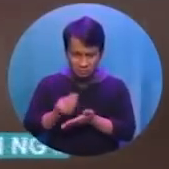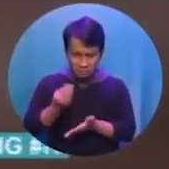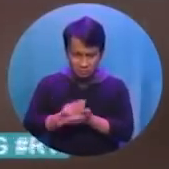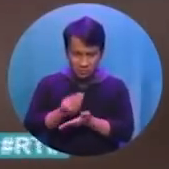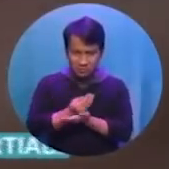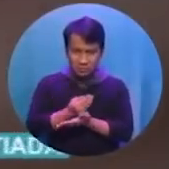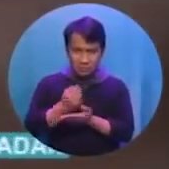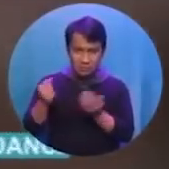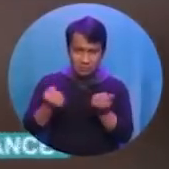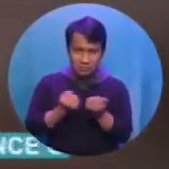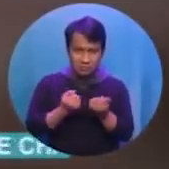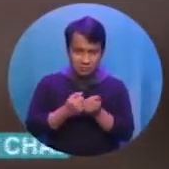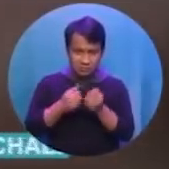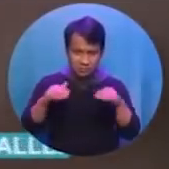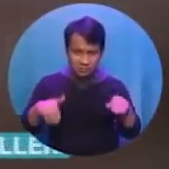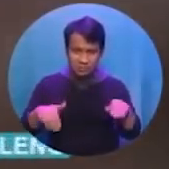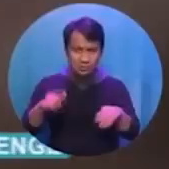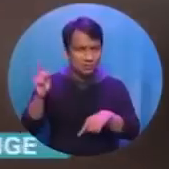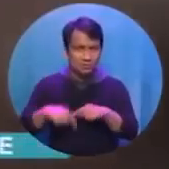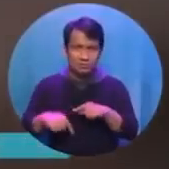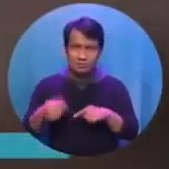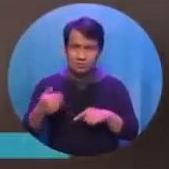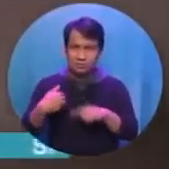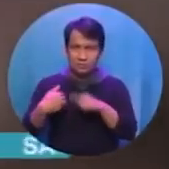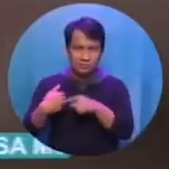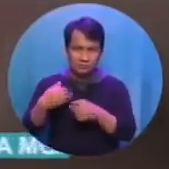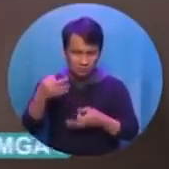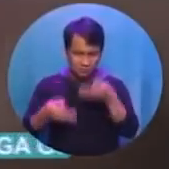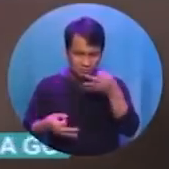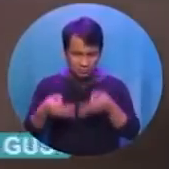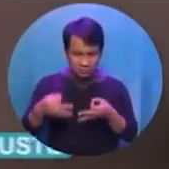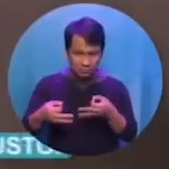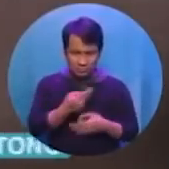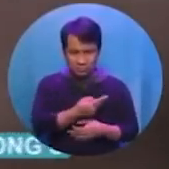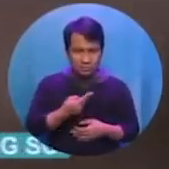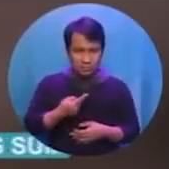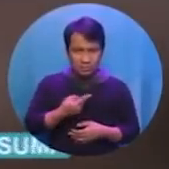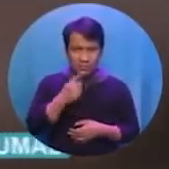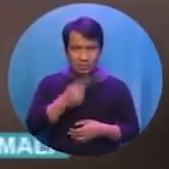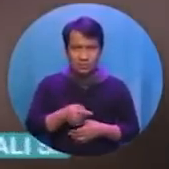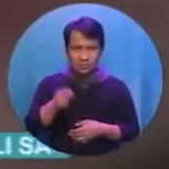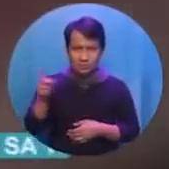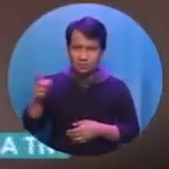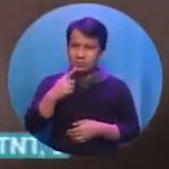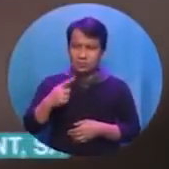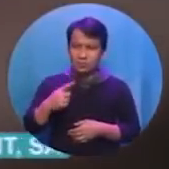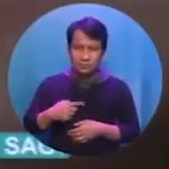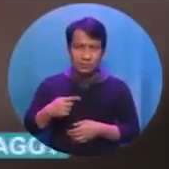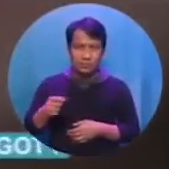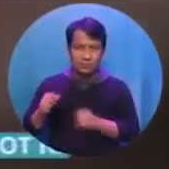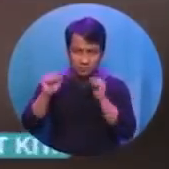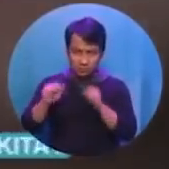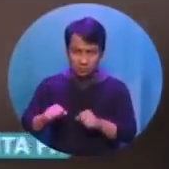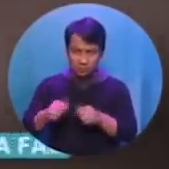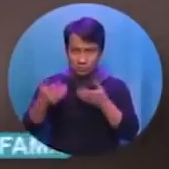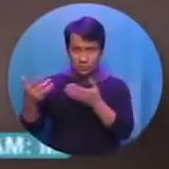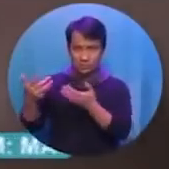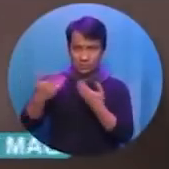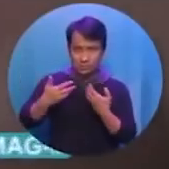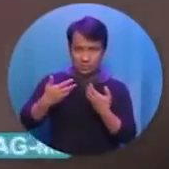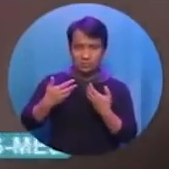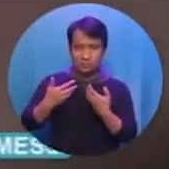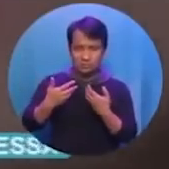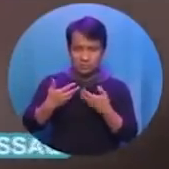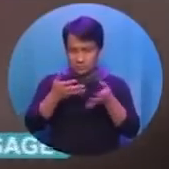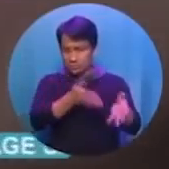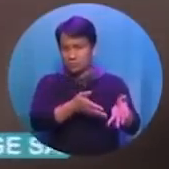sa sustento sa bata. Hindi yun yung habol ko. Hustisya namin mag-ina yung mga paratang mo. Tapos iiwan mo lang kami sa